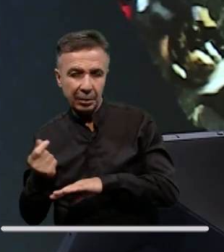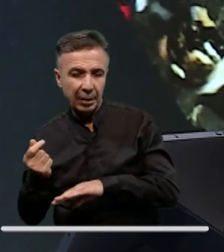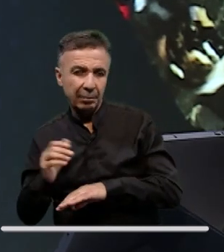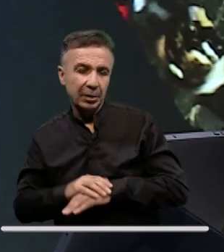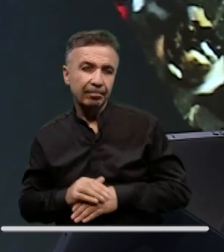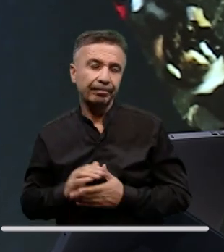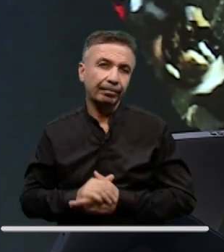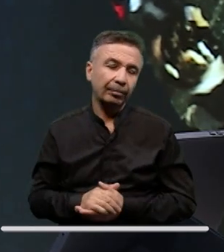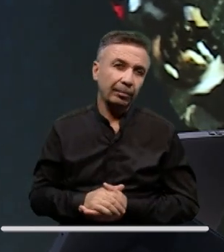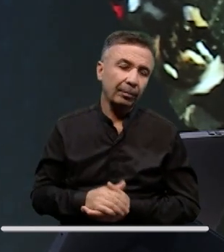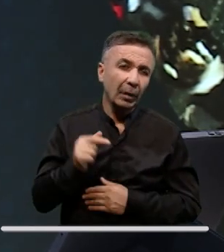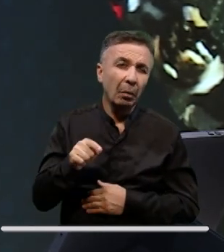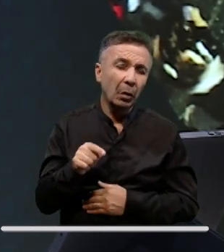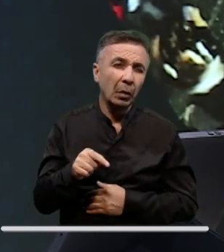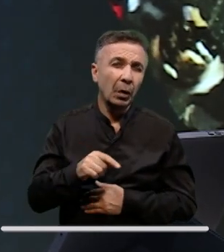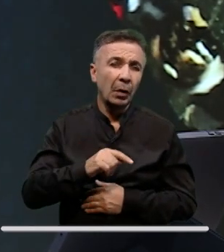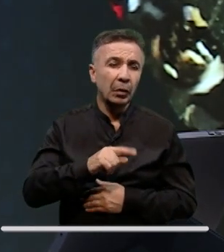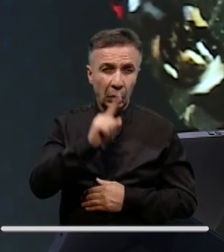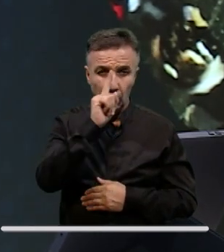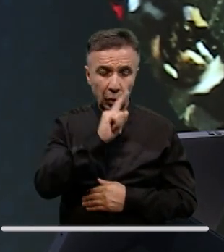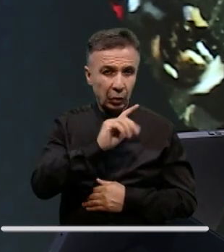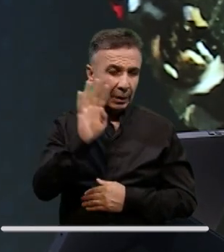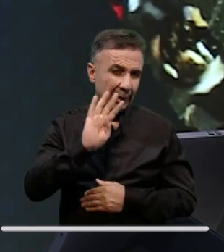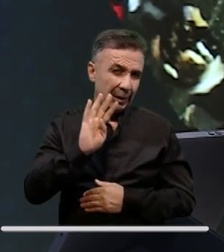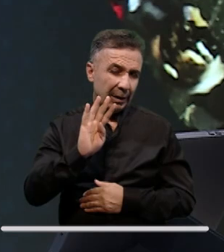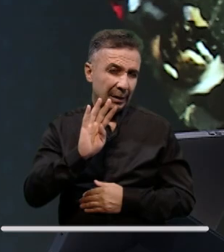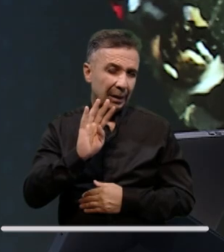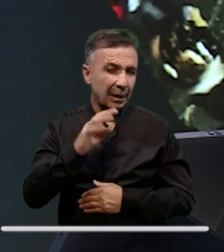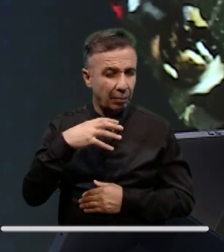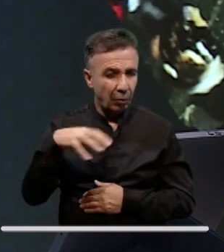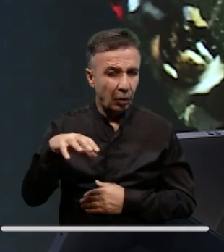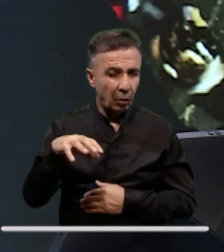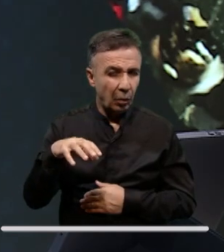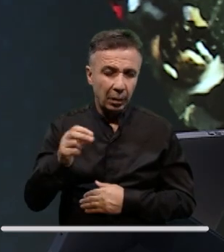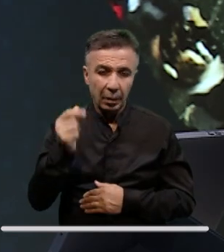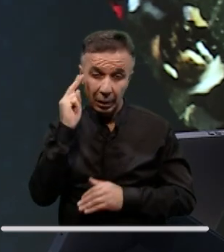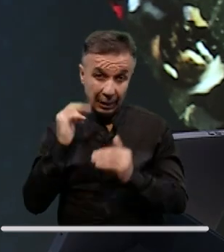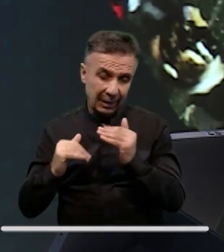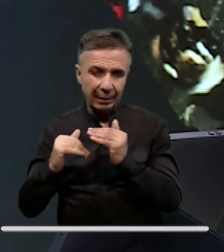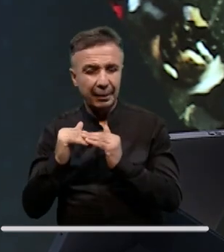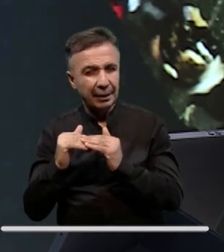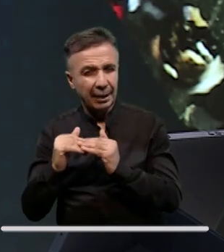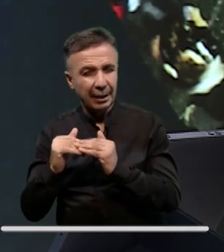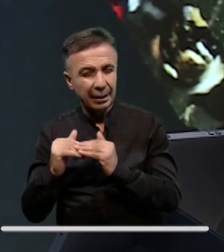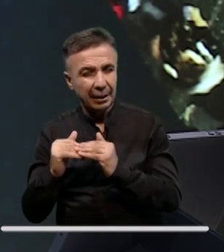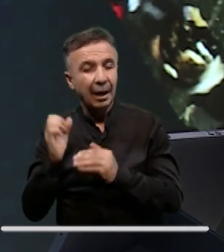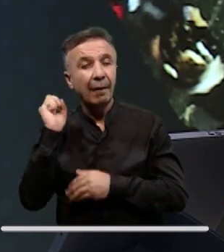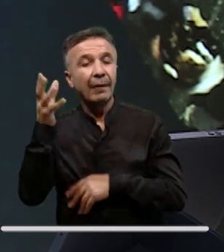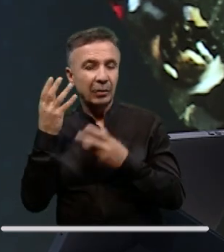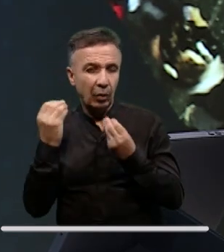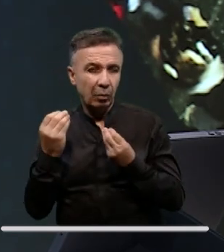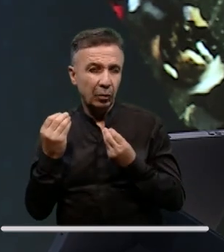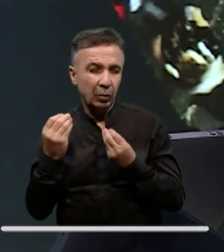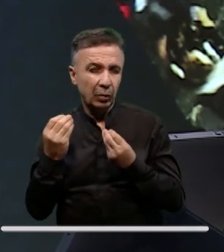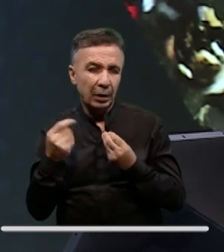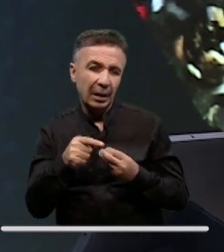oluşmuş mal Eee bunun % 40'lık bölümün nisabı aşıyorsa diğer Eee kısım hesaba